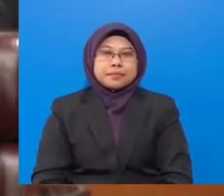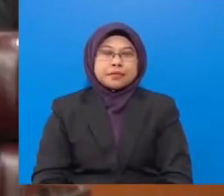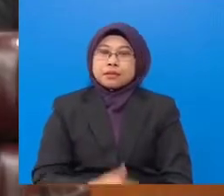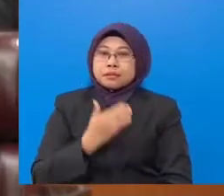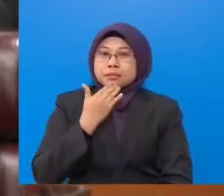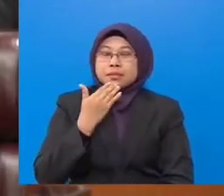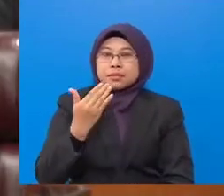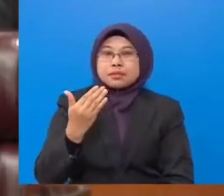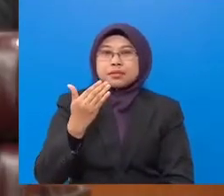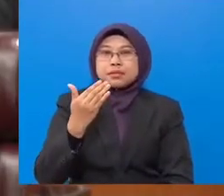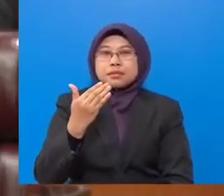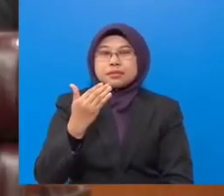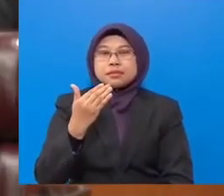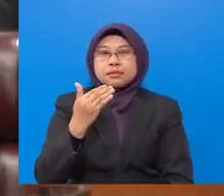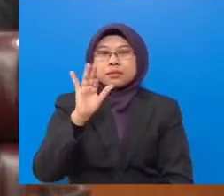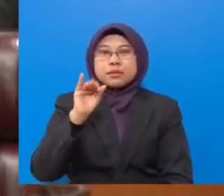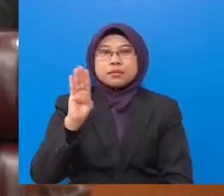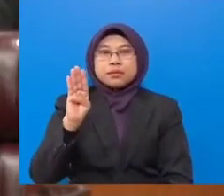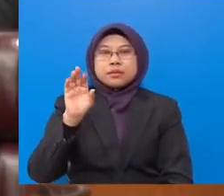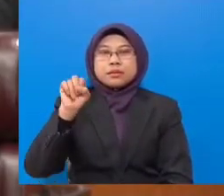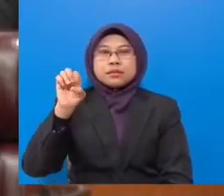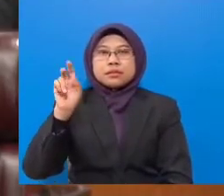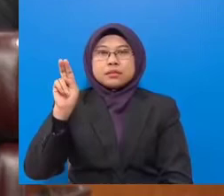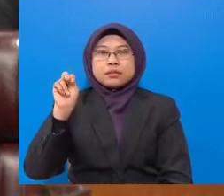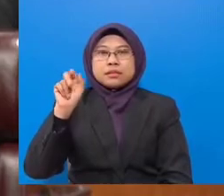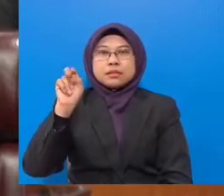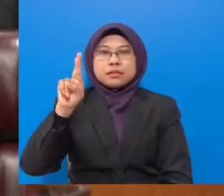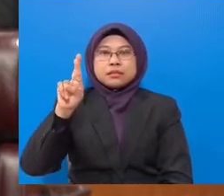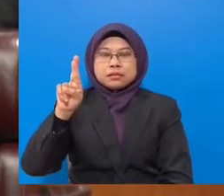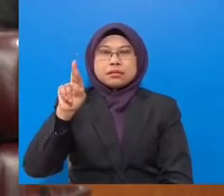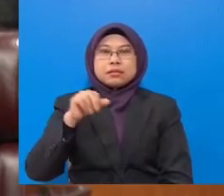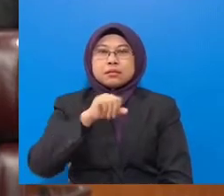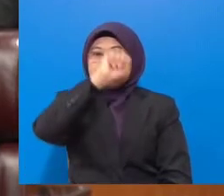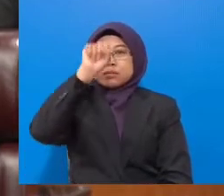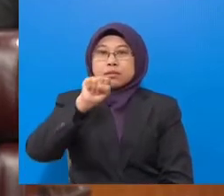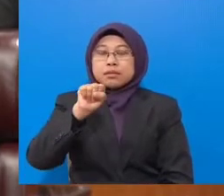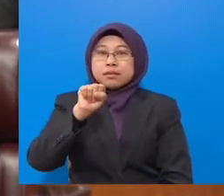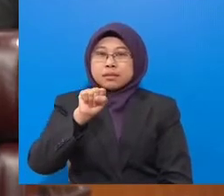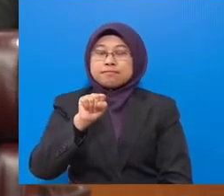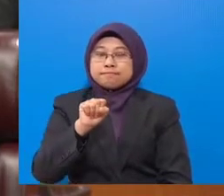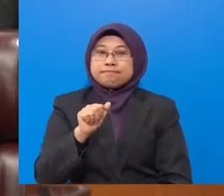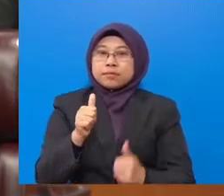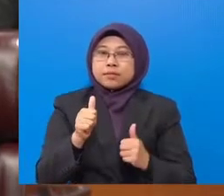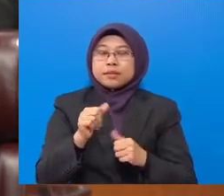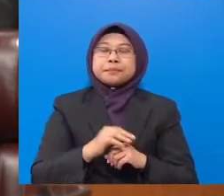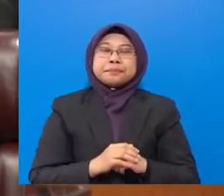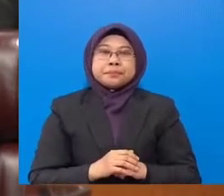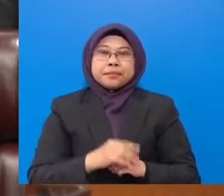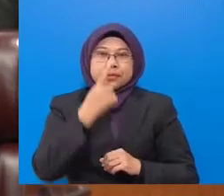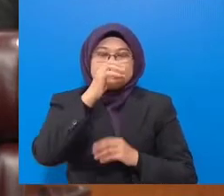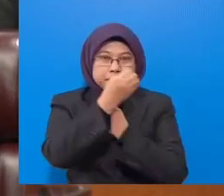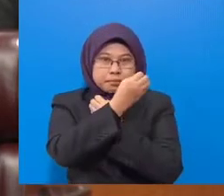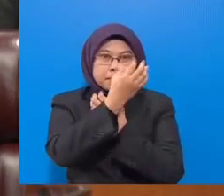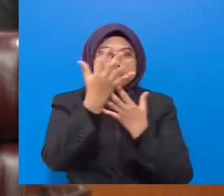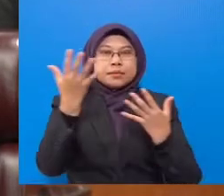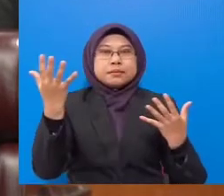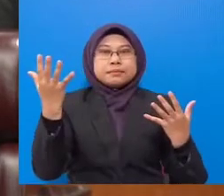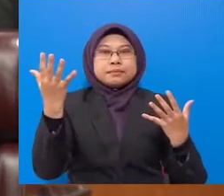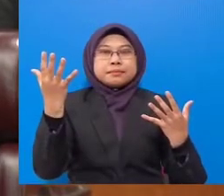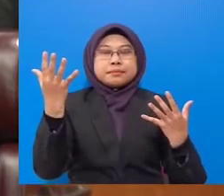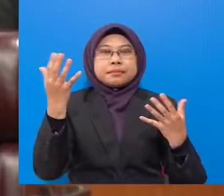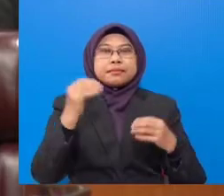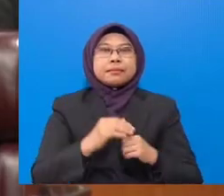Makasih kepada di atas yang sangat menarik untuk makluman